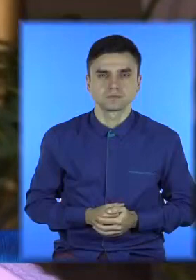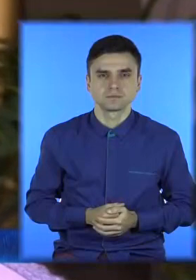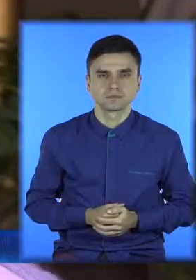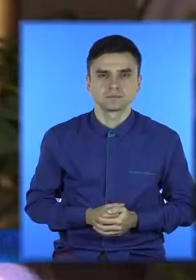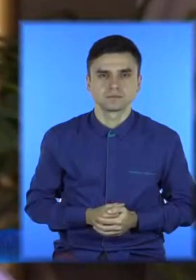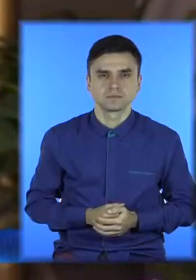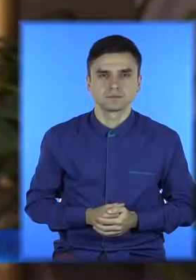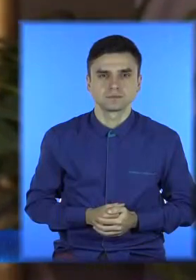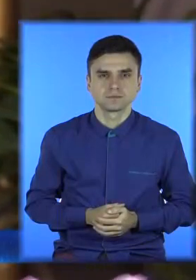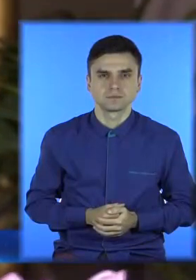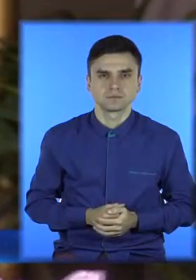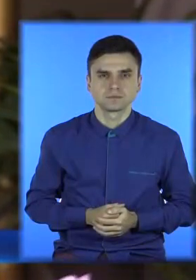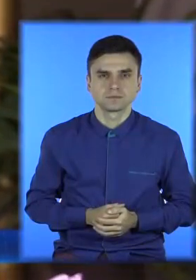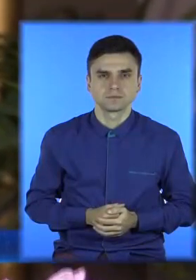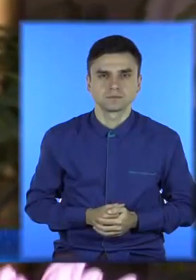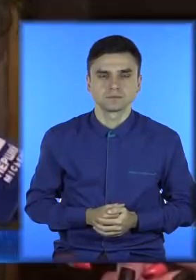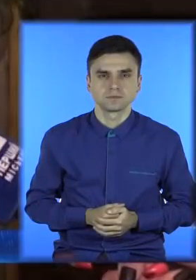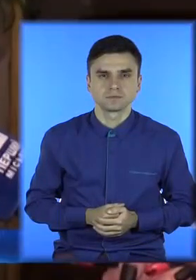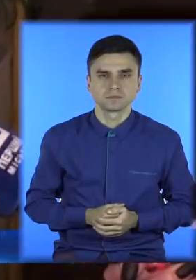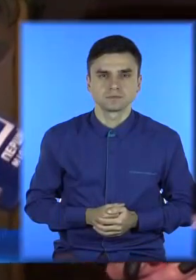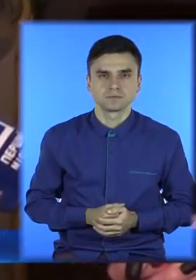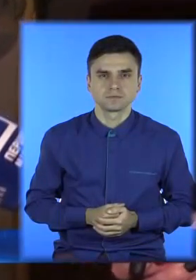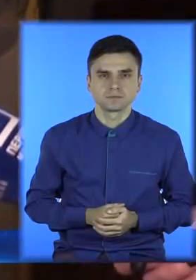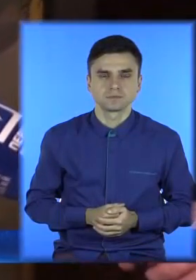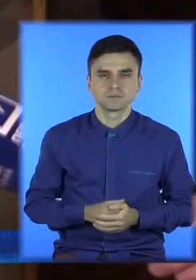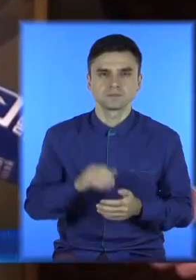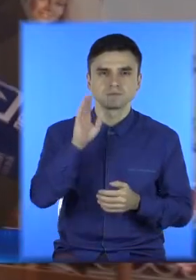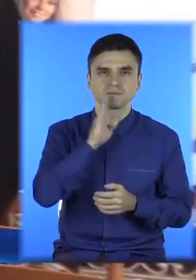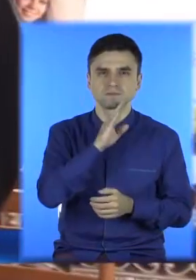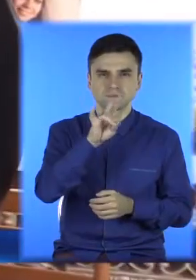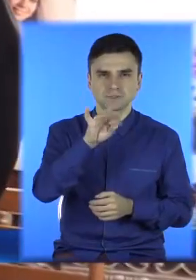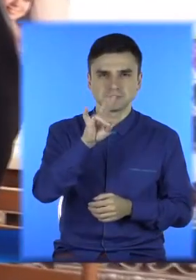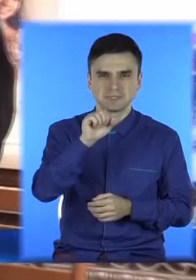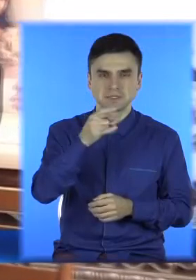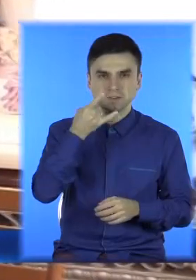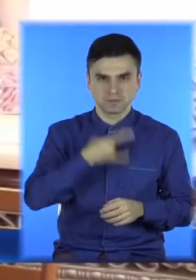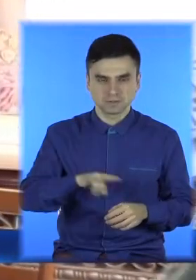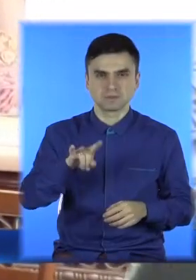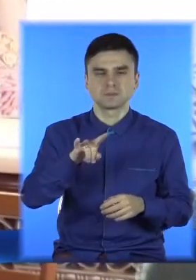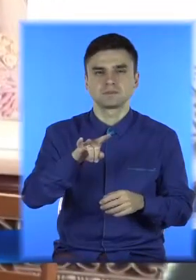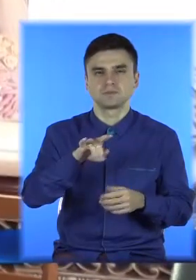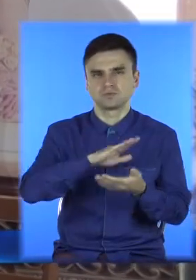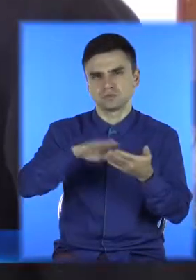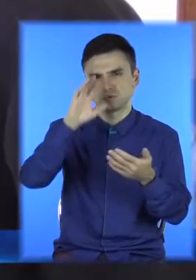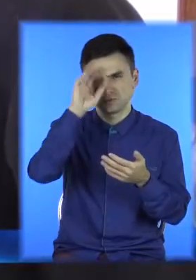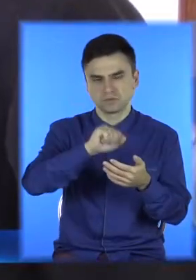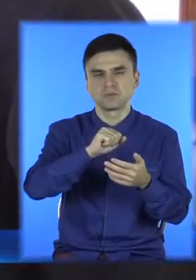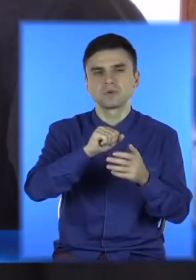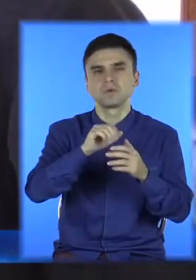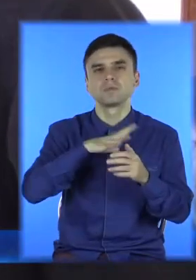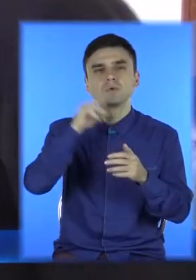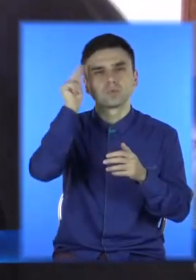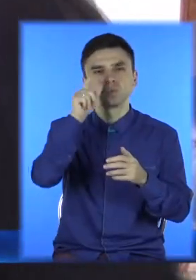Ніна Іванівна народилась та жила у Кривому Розі, навчалась в Одесі. У ті роки молодих студентів відправляли на цілину, тому